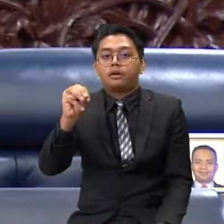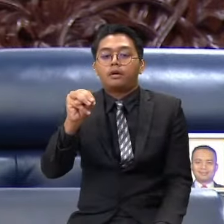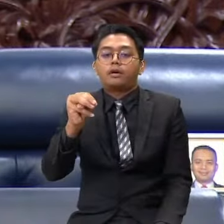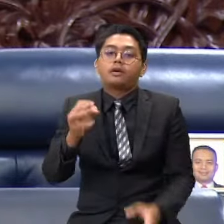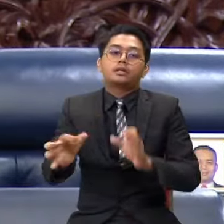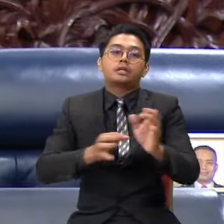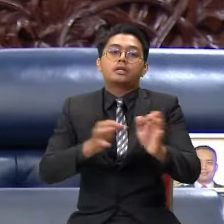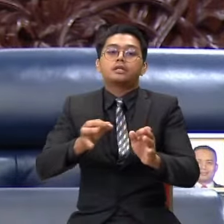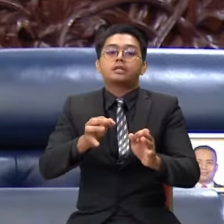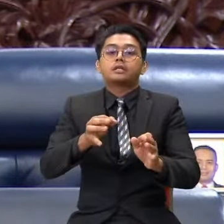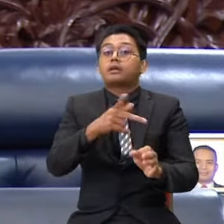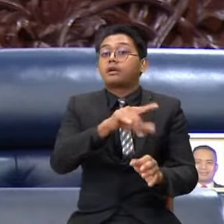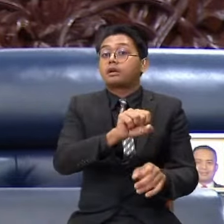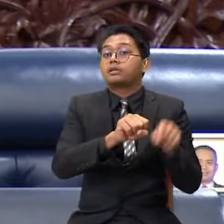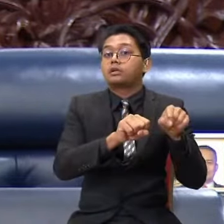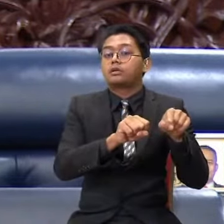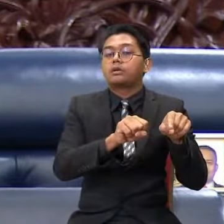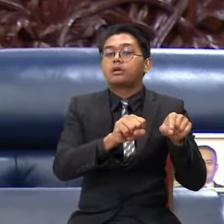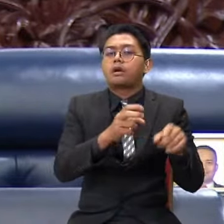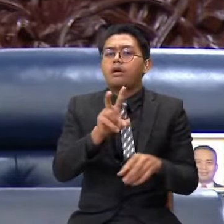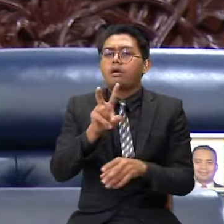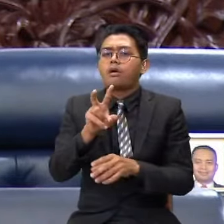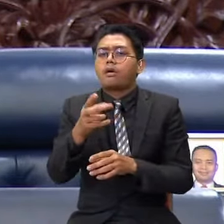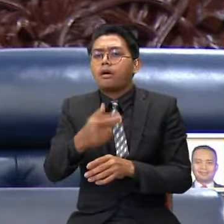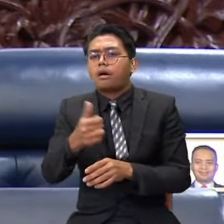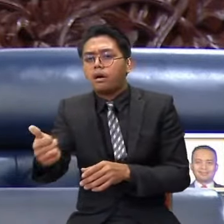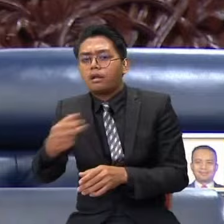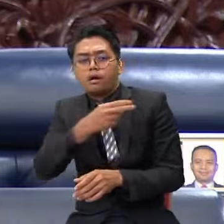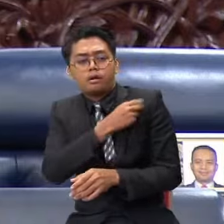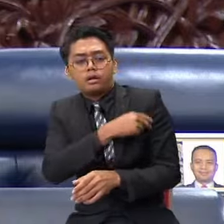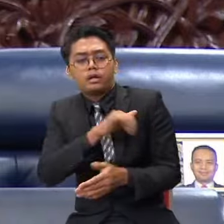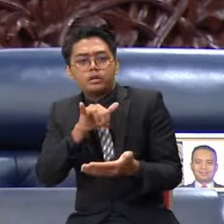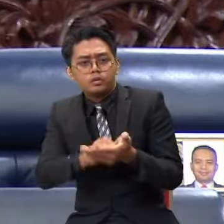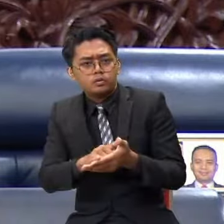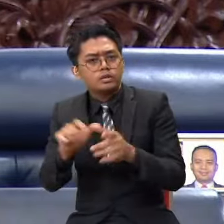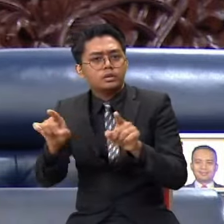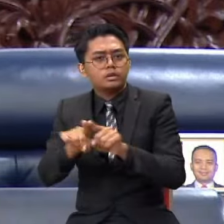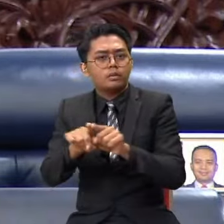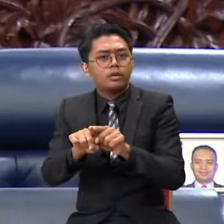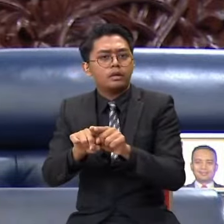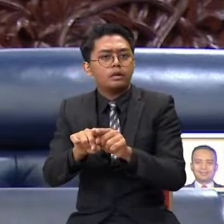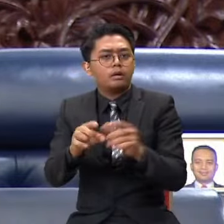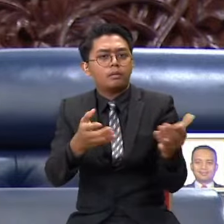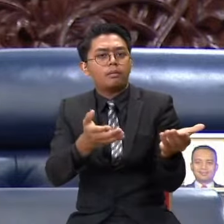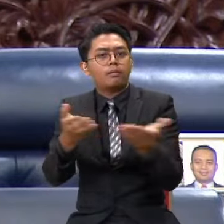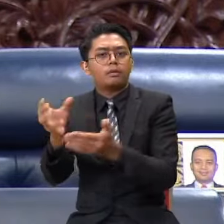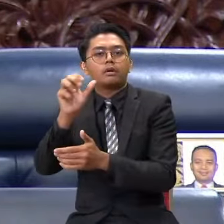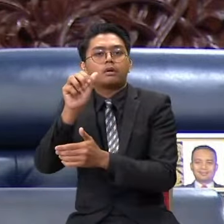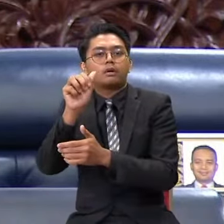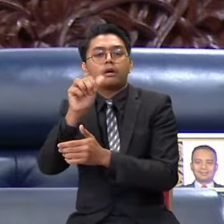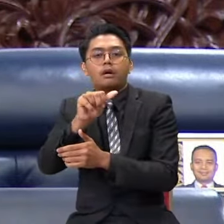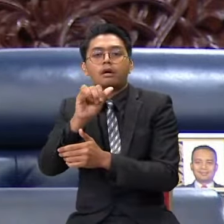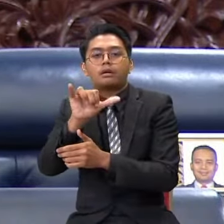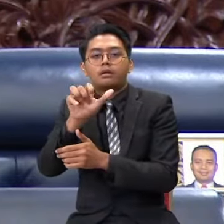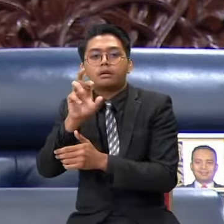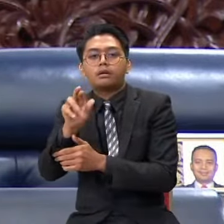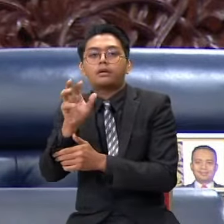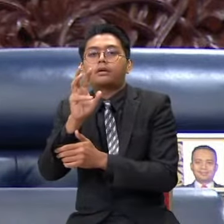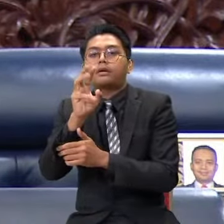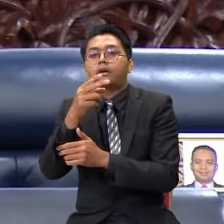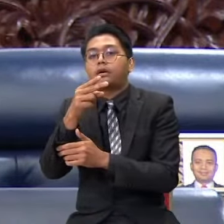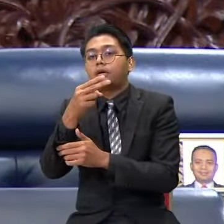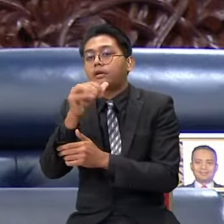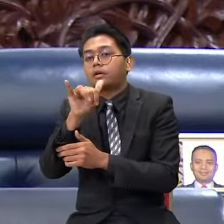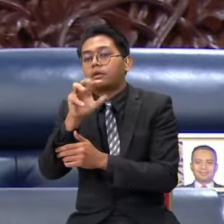ini dan Adakah ventilator ini merupakan bat ventilator yang sama yang dibawa balik oleh air hitam semasa covid ataupun